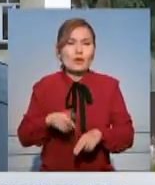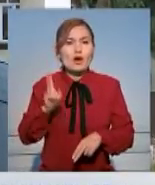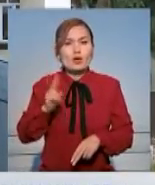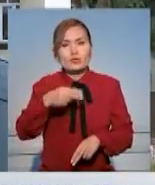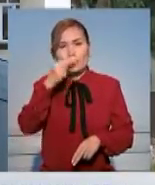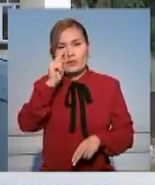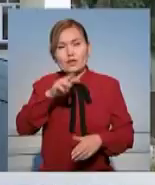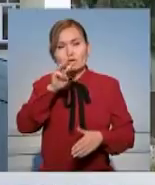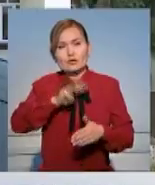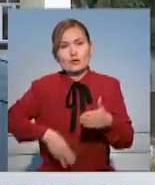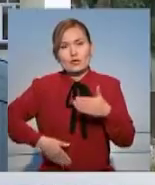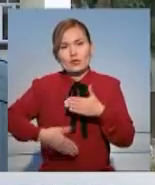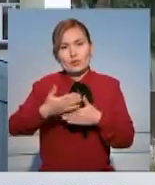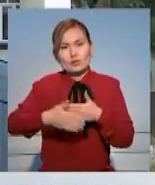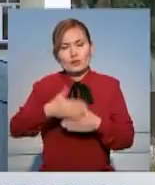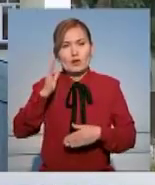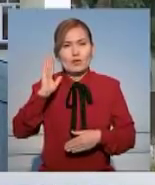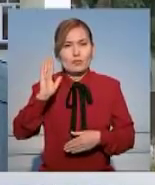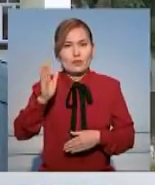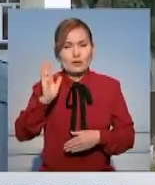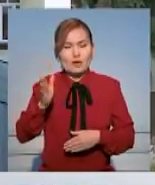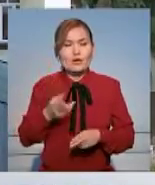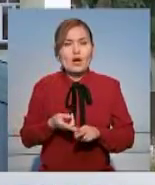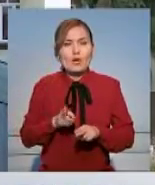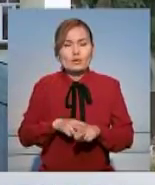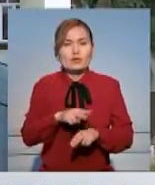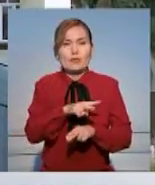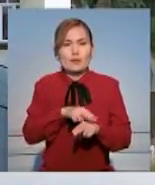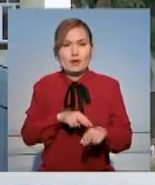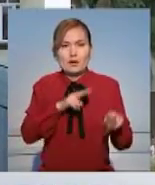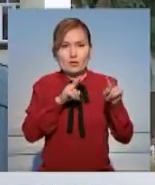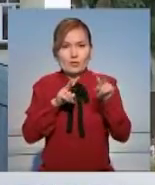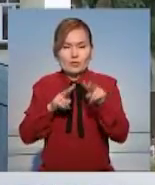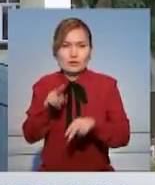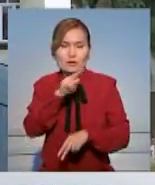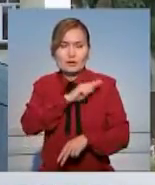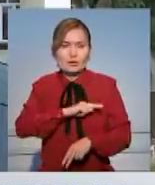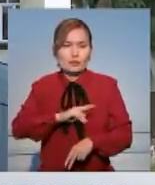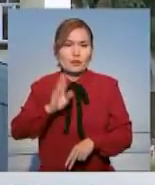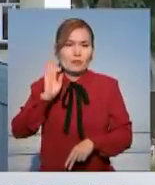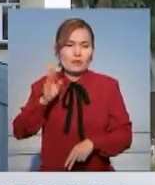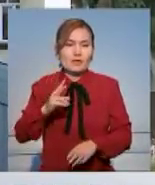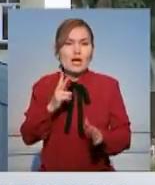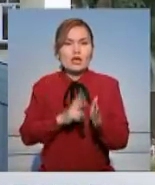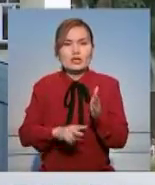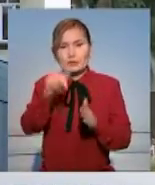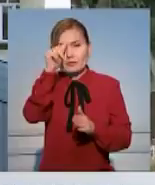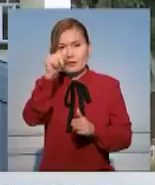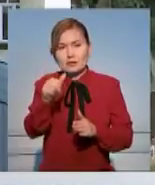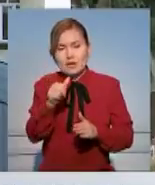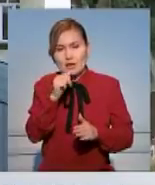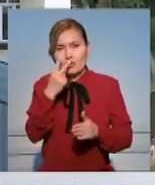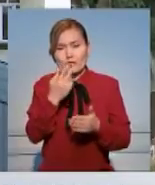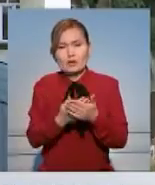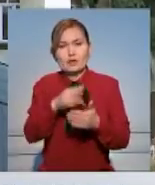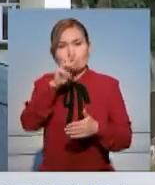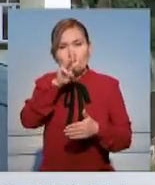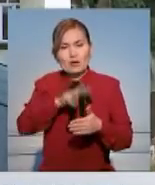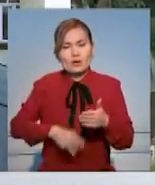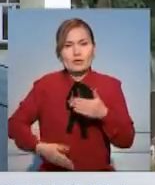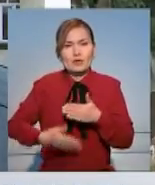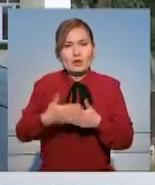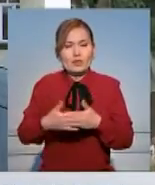жүргізеді. Кейін заңға бағынбағандарға әкімшілік хаттама толтырылып, 70 айлық есептік көрсеткішке дейін айыппұл салынады. Ал иесіз